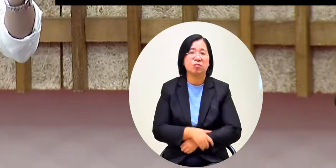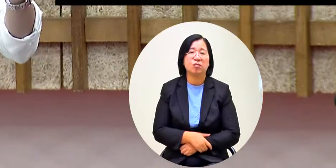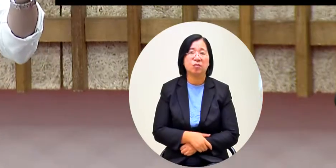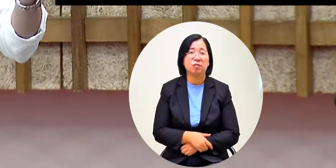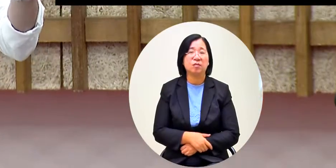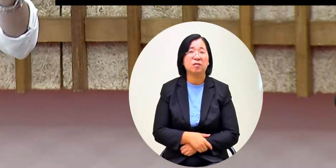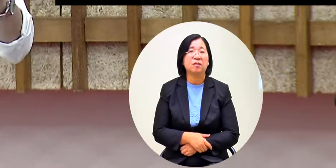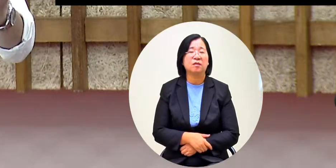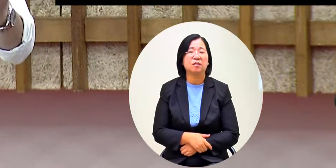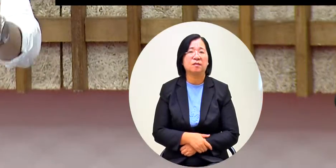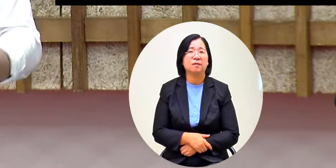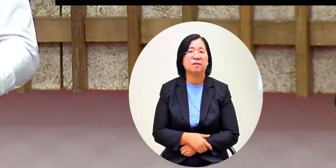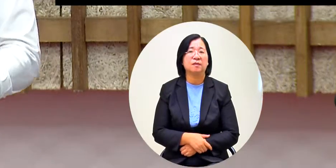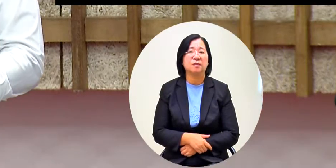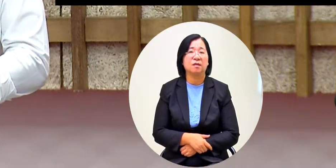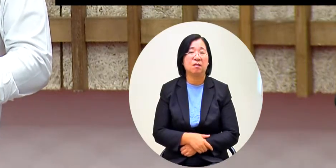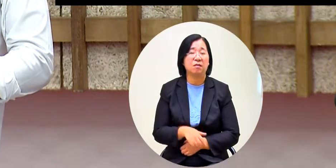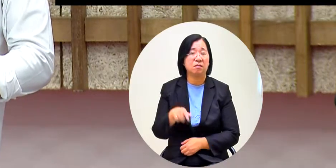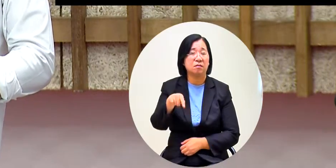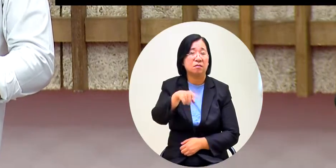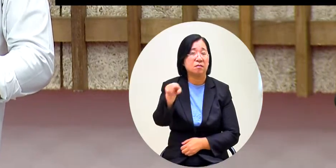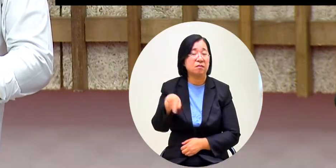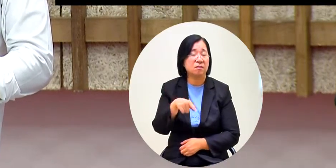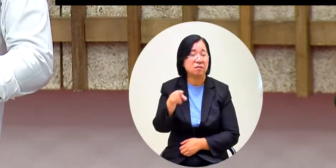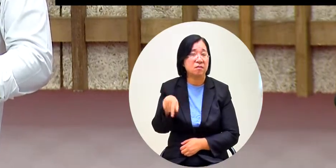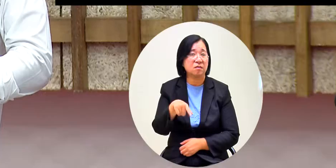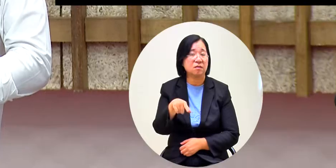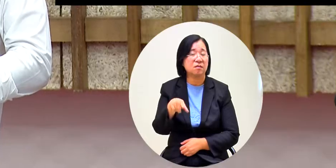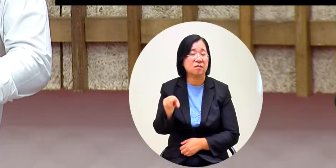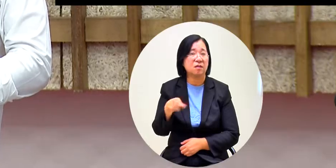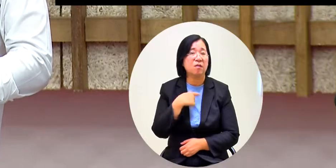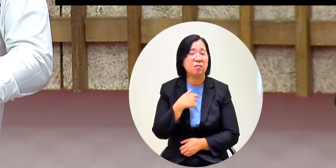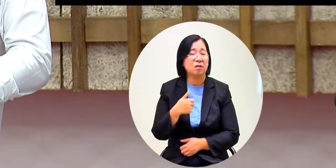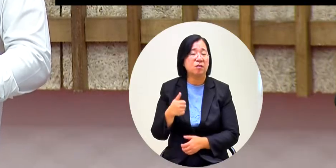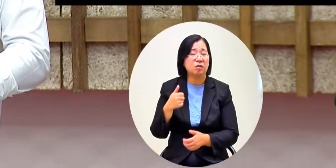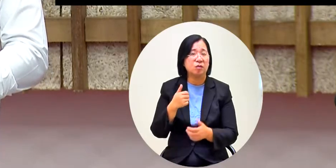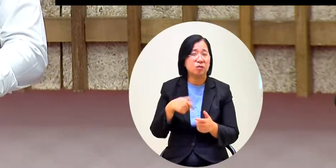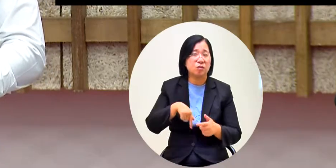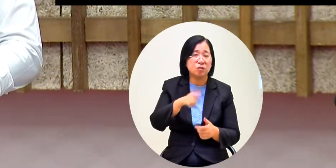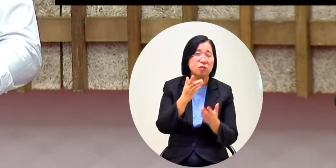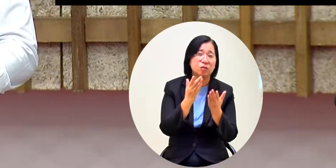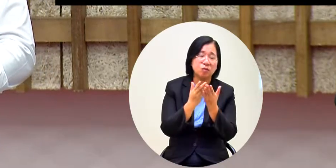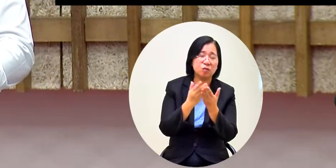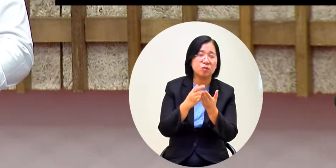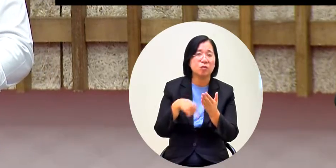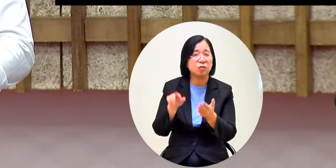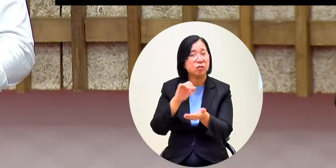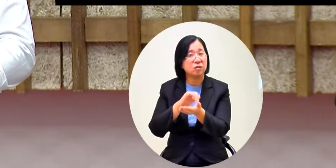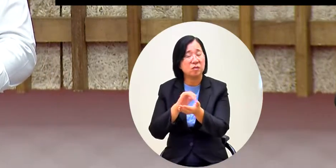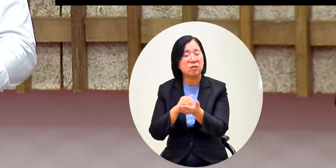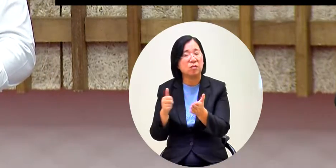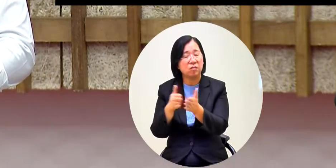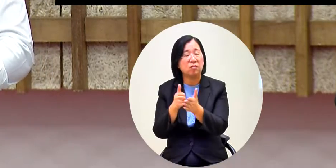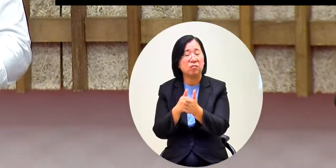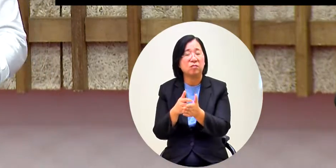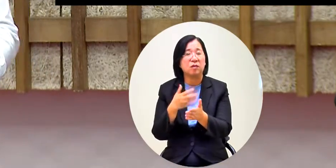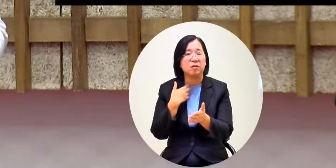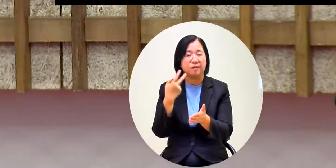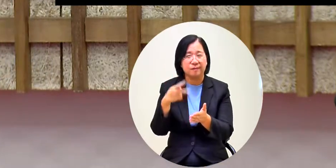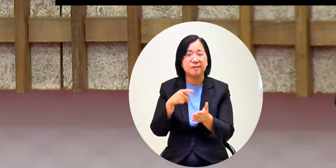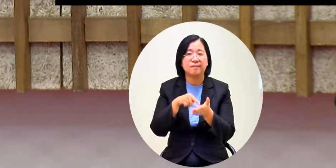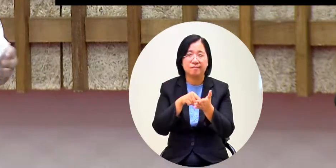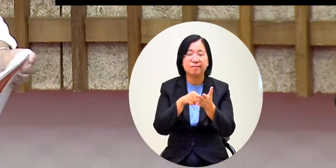说当地的需求就没有，当地还是有一些就学跟就诊的需求。所以我要想换一种方式来做一些争取。我们看下一